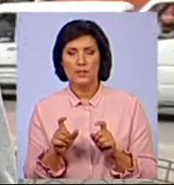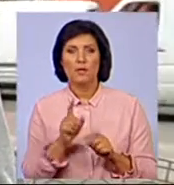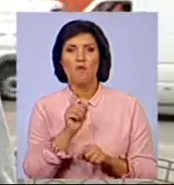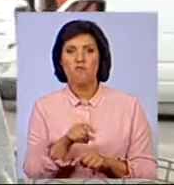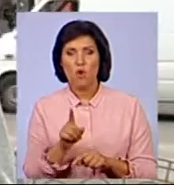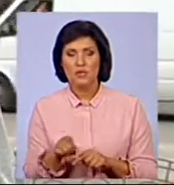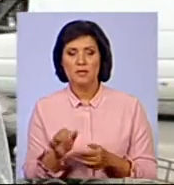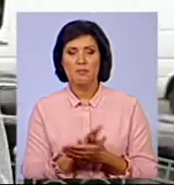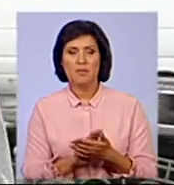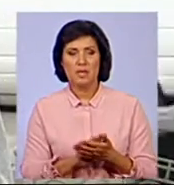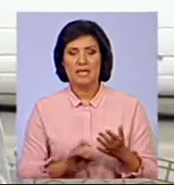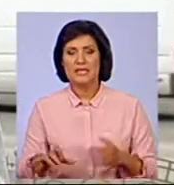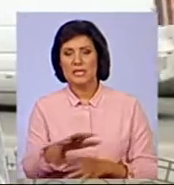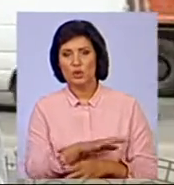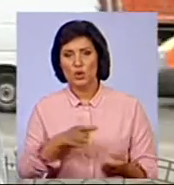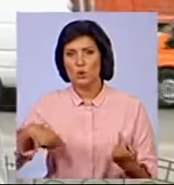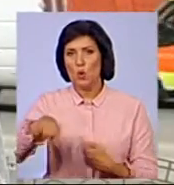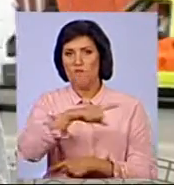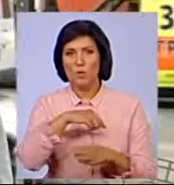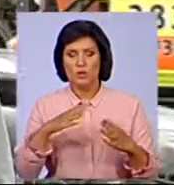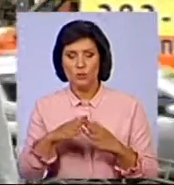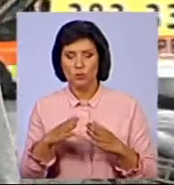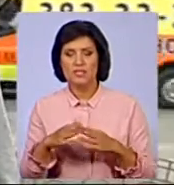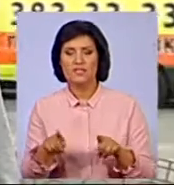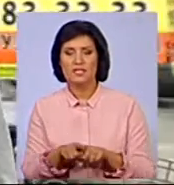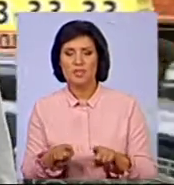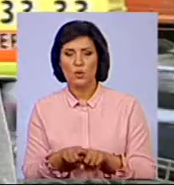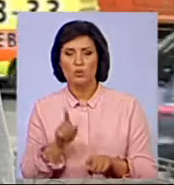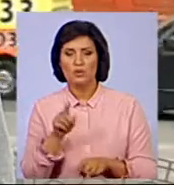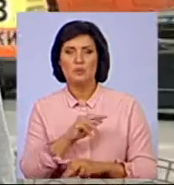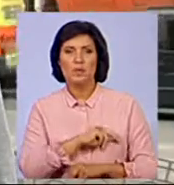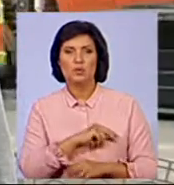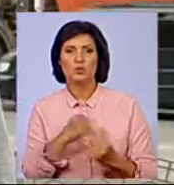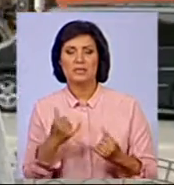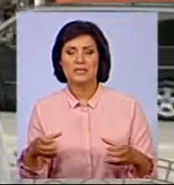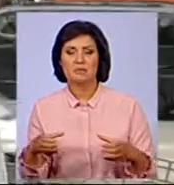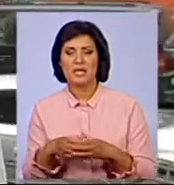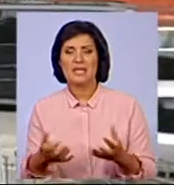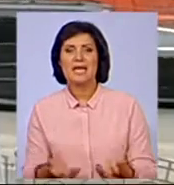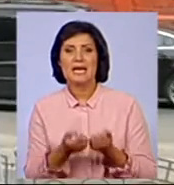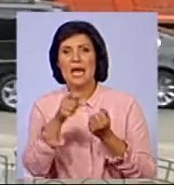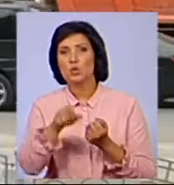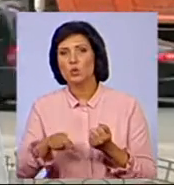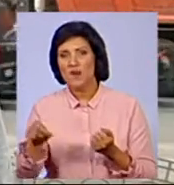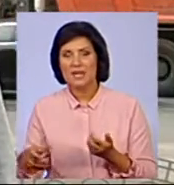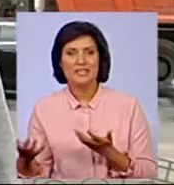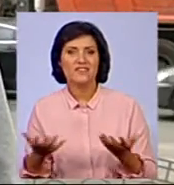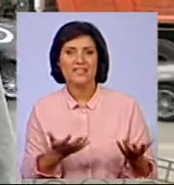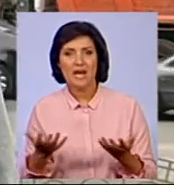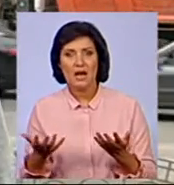Вони прибирають територію довкола будівлі. Також там працює зараз бригада рятувальників, яка